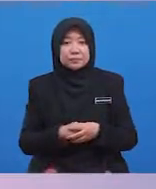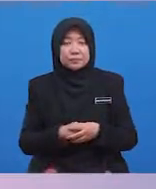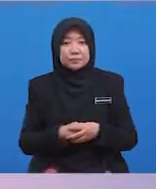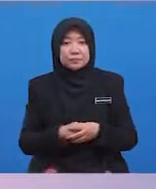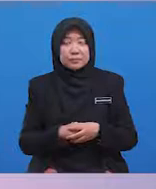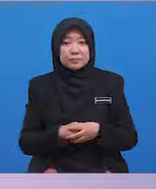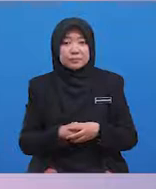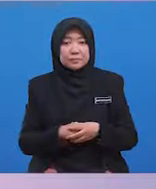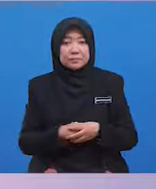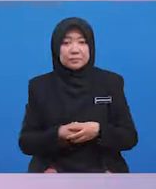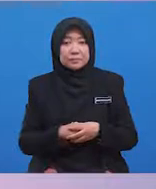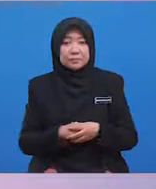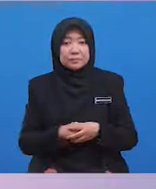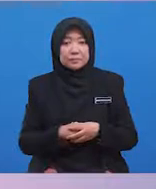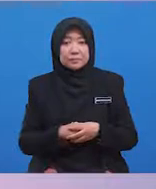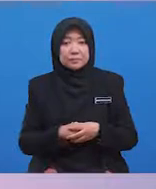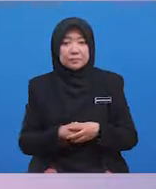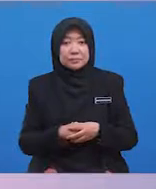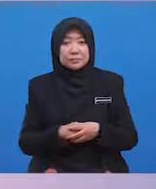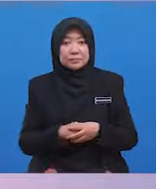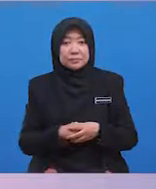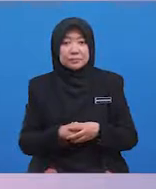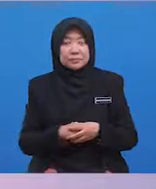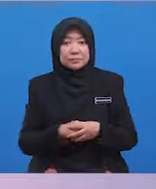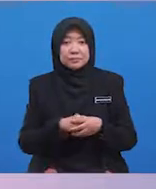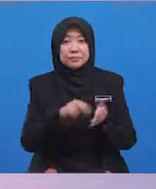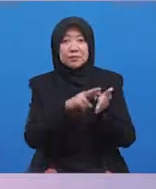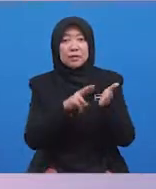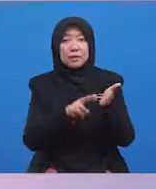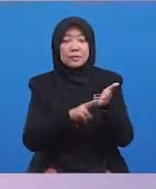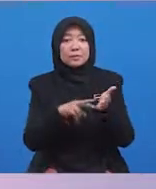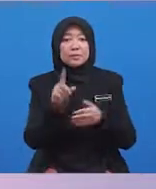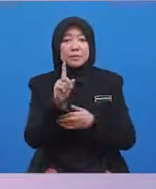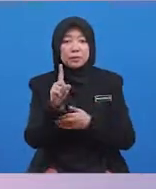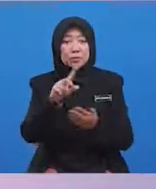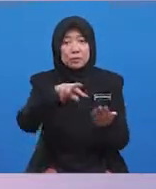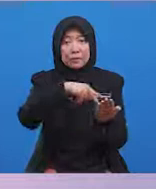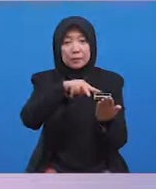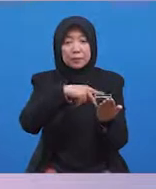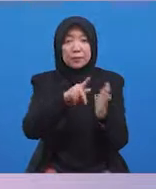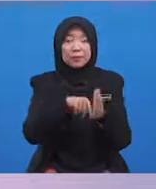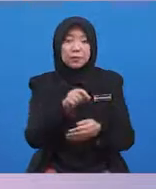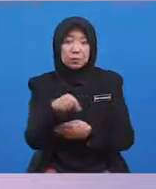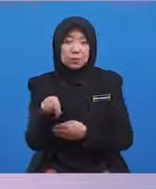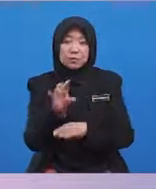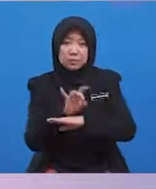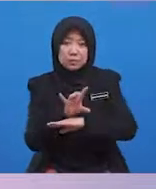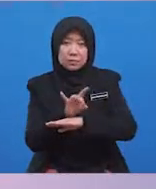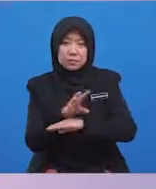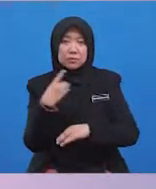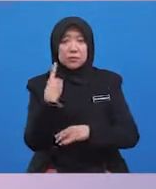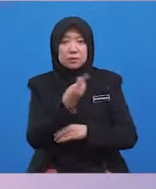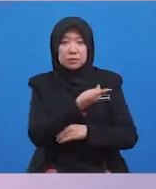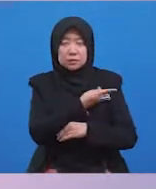jahat jangan sekali. Pada rangkap pertama pantun, penulis menasihati kita